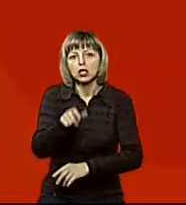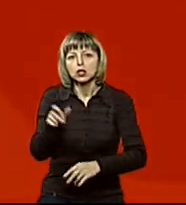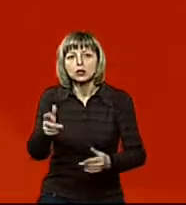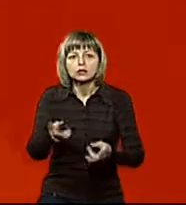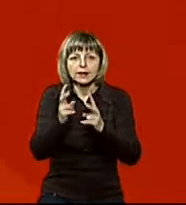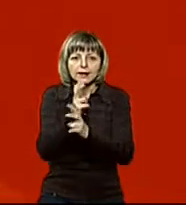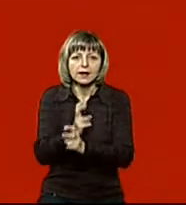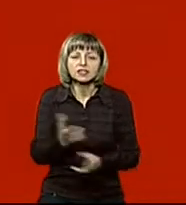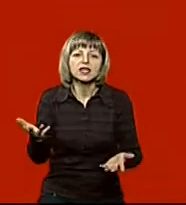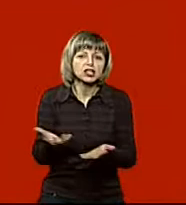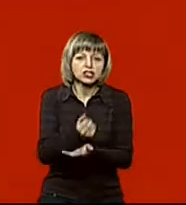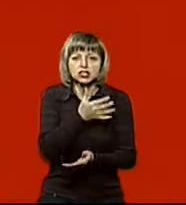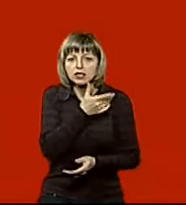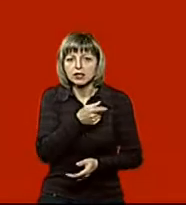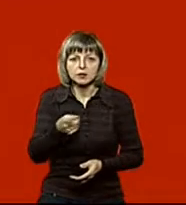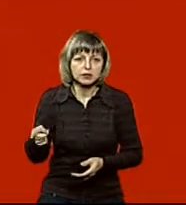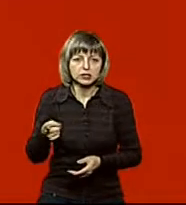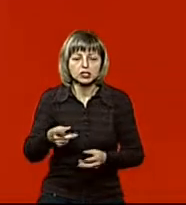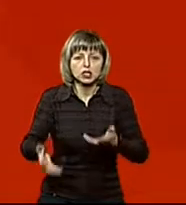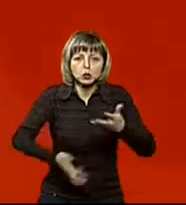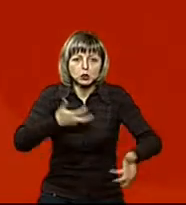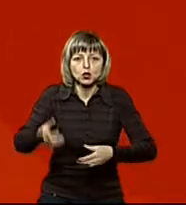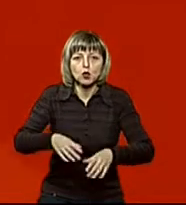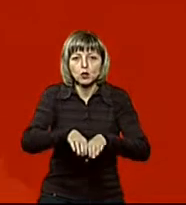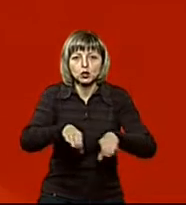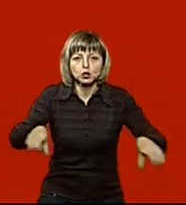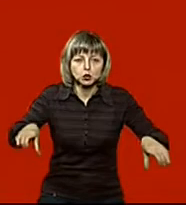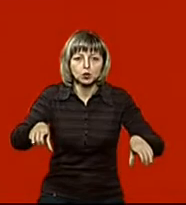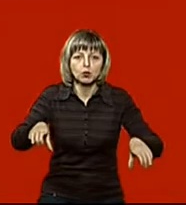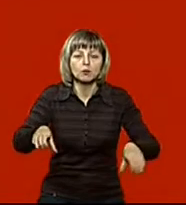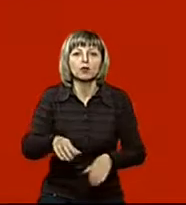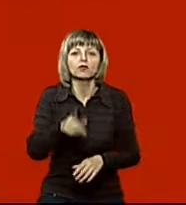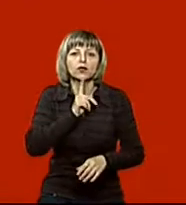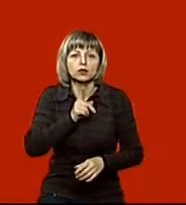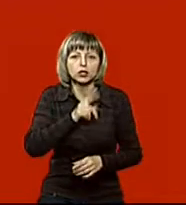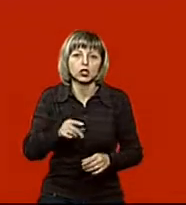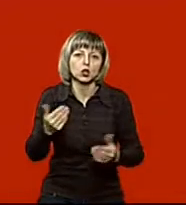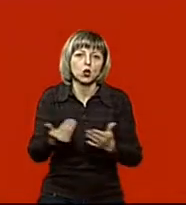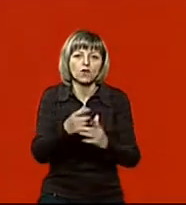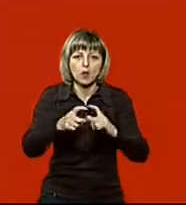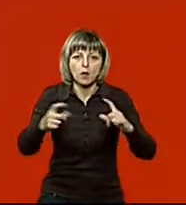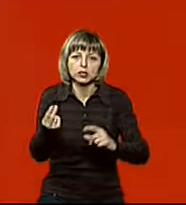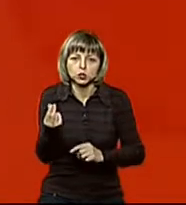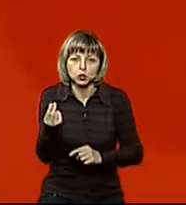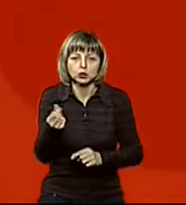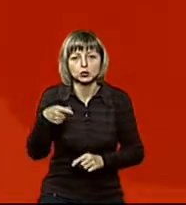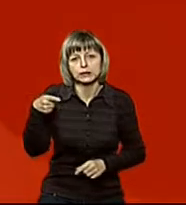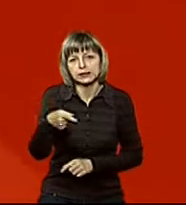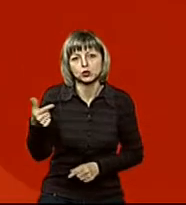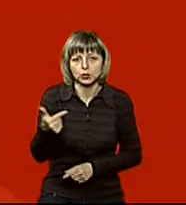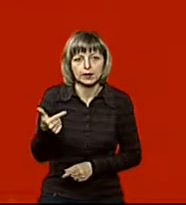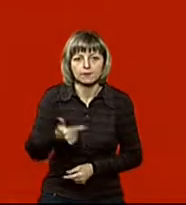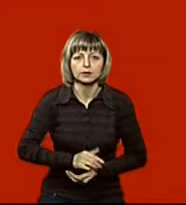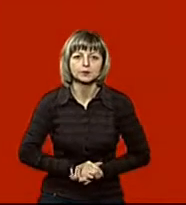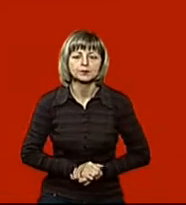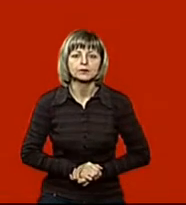знайшли в Горохові під час розкопок трубопроводу і нову банкноту номіналом 1000 гривень. У студії Ірина Сватула. Доброго